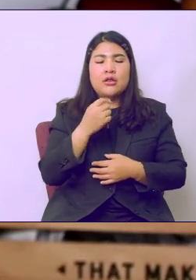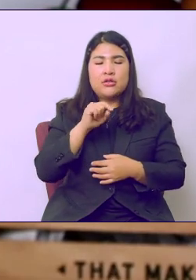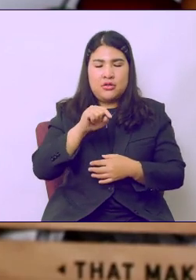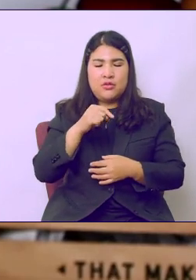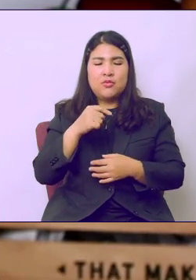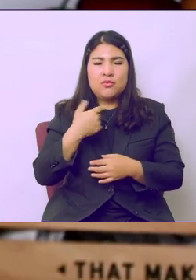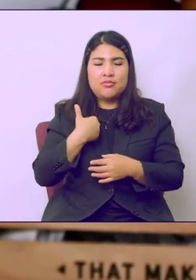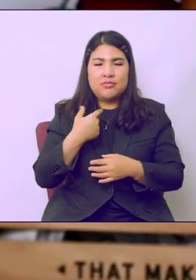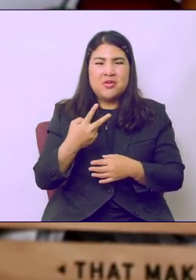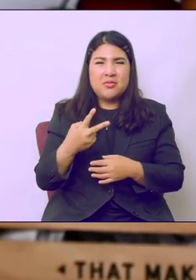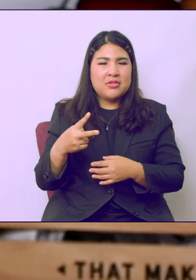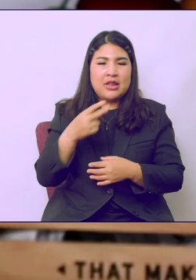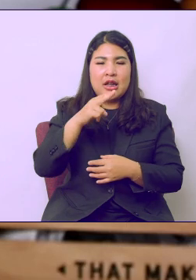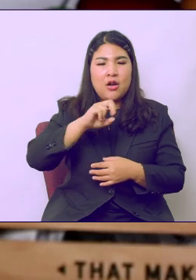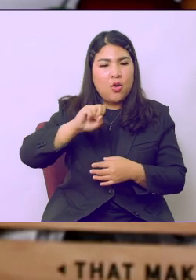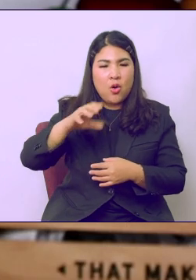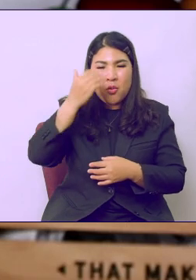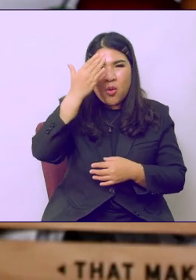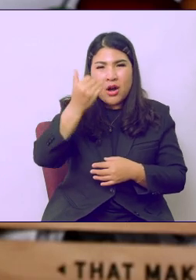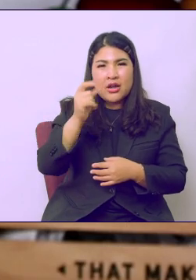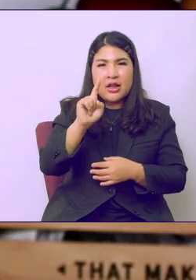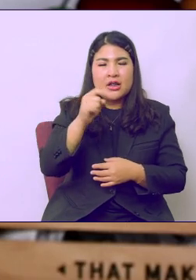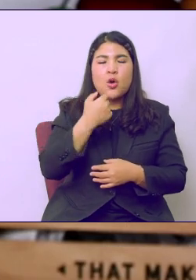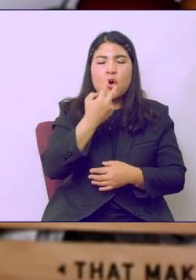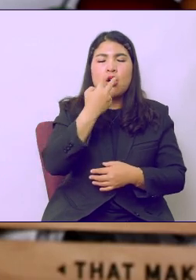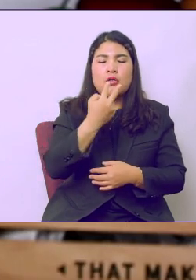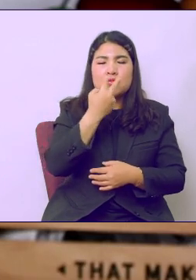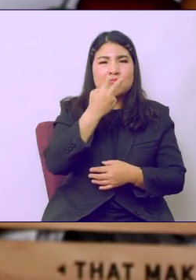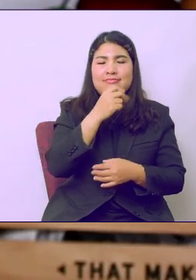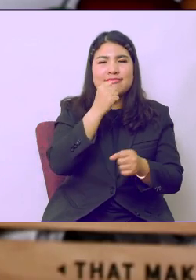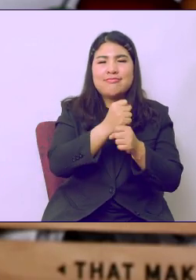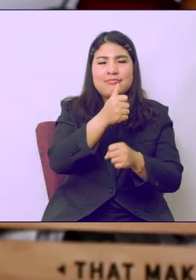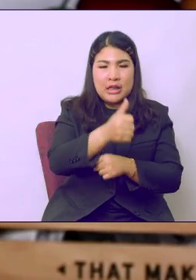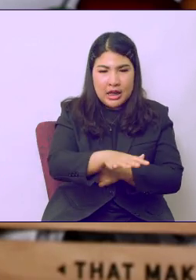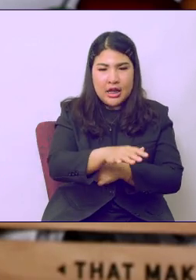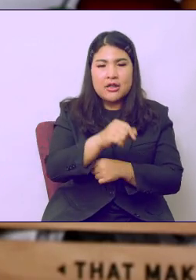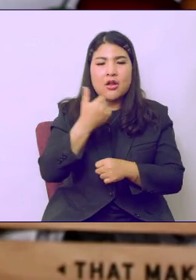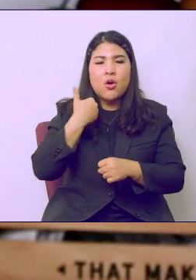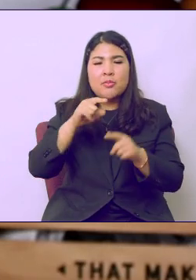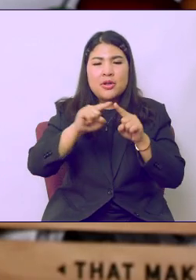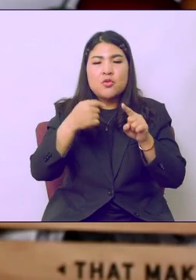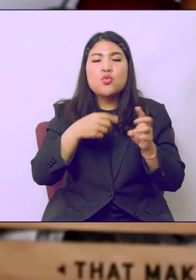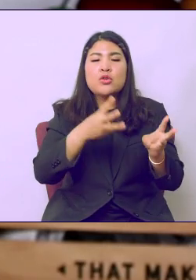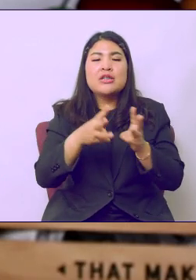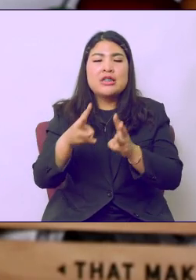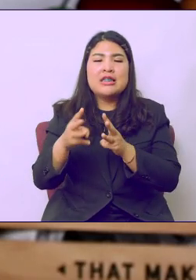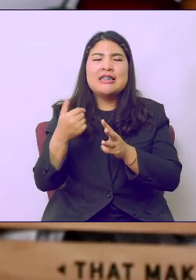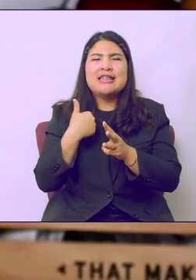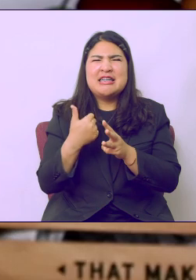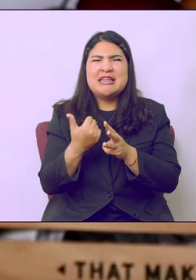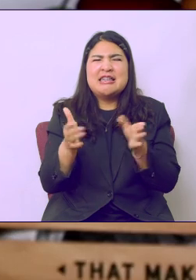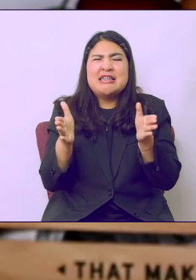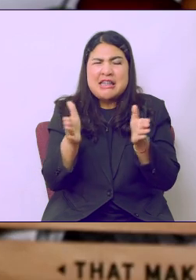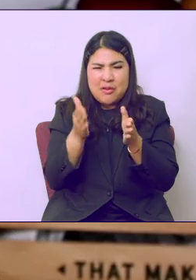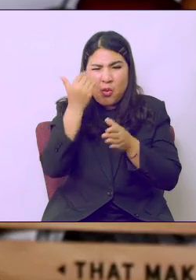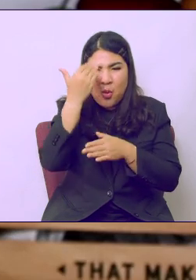เพราะว่าอ่าน้องก็จะทำไม่ได้นะครับแล้วก็ผมก็เข้าอาสนะเลยแล้วก็ทำ Deep relaxationแต่เป็นขั้นตอนที่สั้นมากนะครับด้วยข้อจำกัดของ